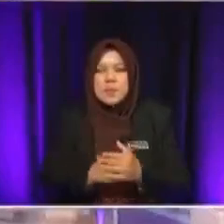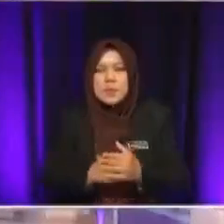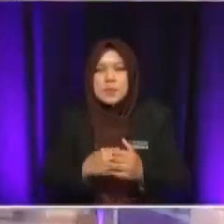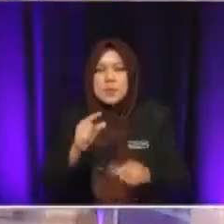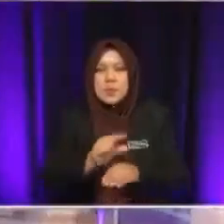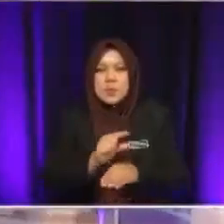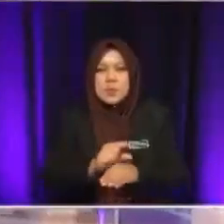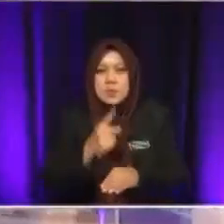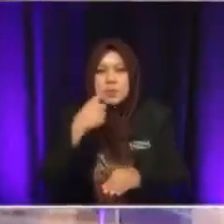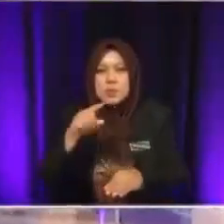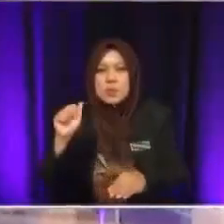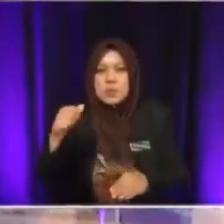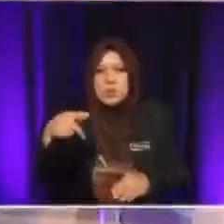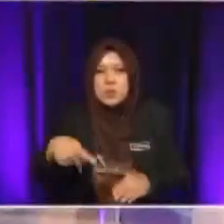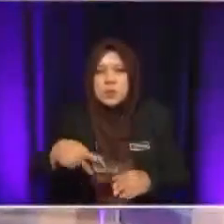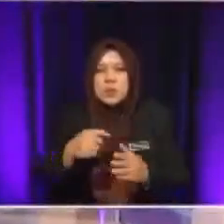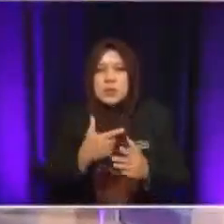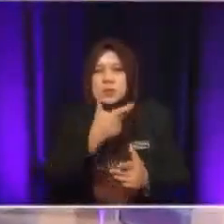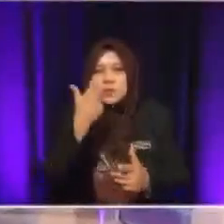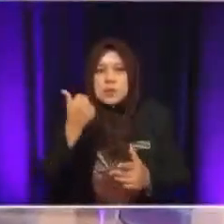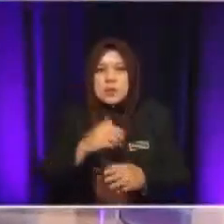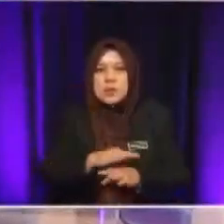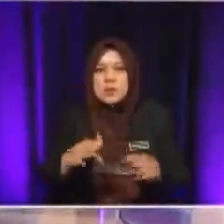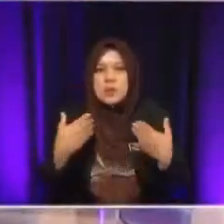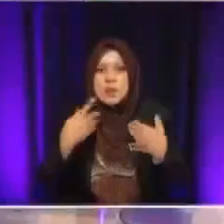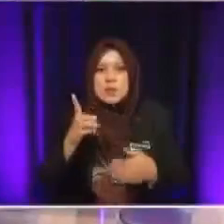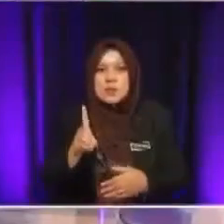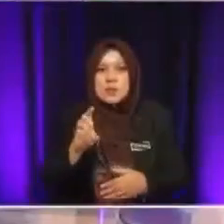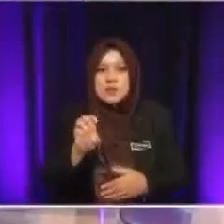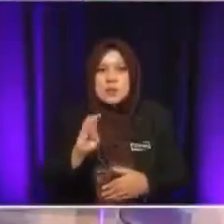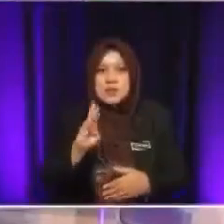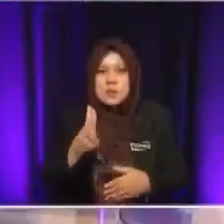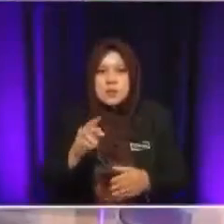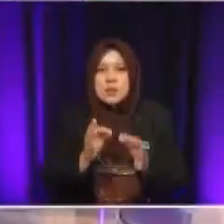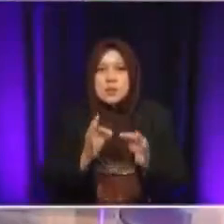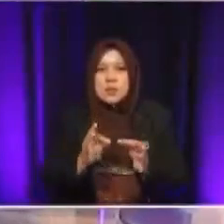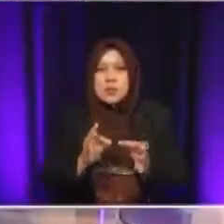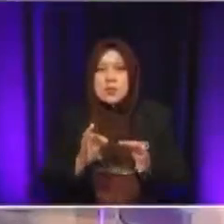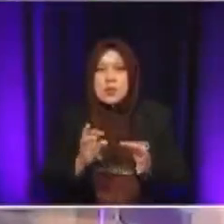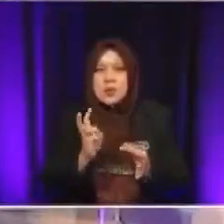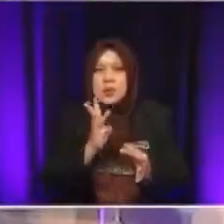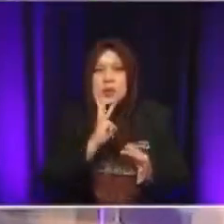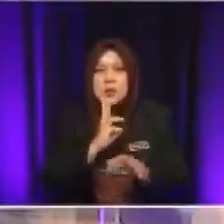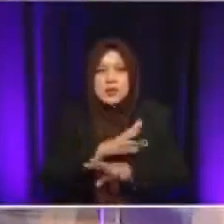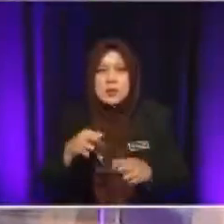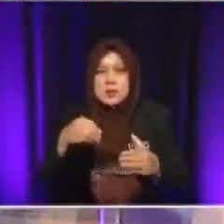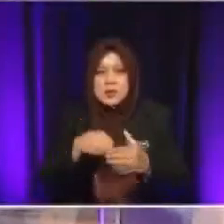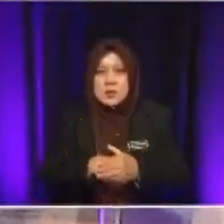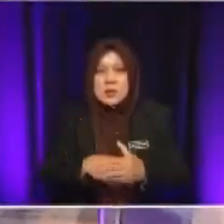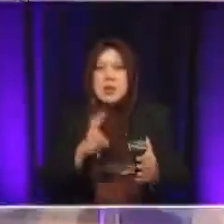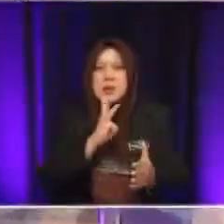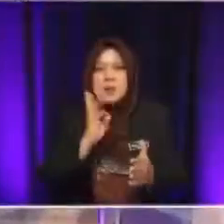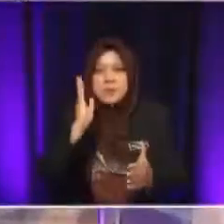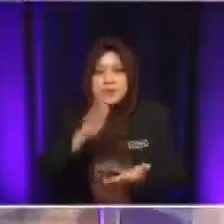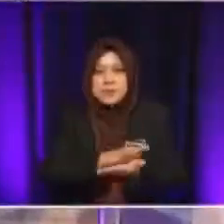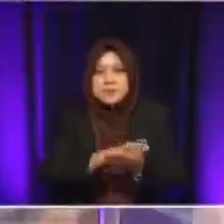gunakan untuk aquaponik kita. Kenapa kita gunakan yang ni? Sebab dia tak ada debu. Okey, jadi bila kena air, dia tak ada mendapan pada air tersebut. Bersih, so dia air akan